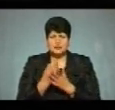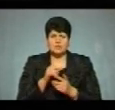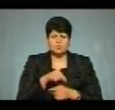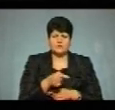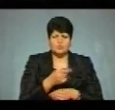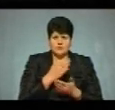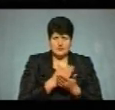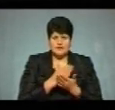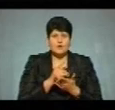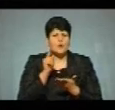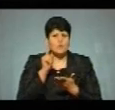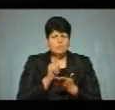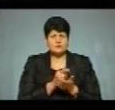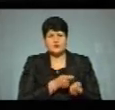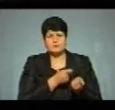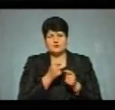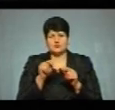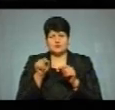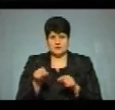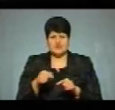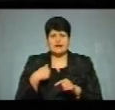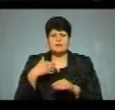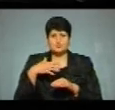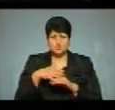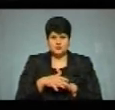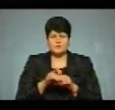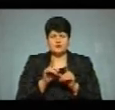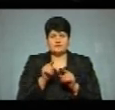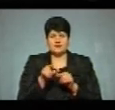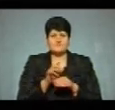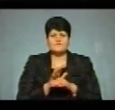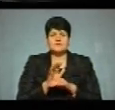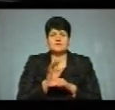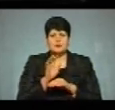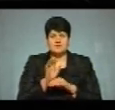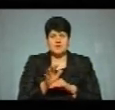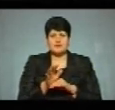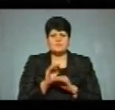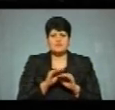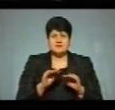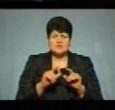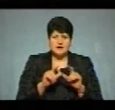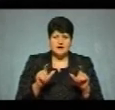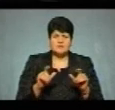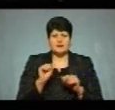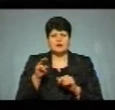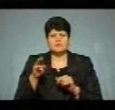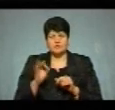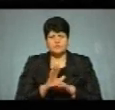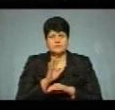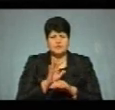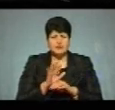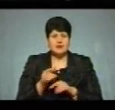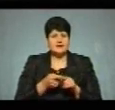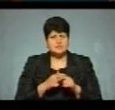Тернополі, і я їх обов'язково принесу сюди. Я зрозумів так, що вони відправляються і десь в садики, і в тому числі в АТО.